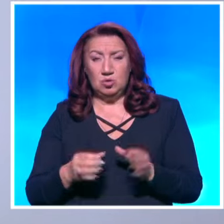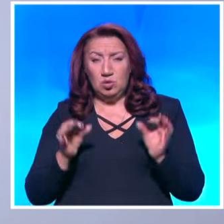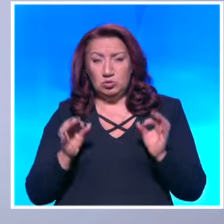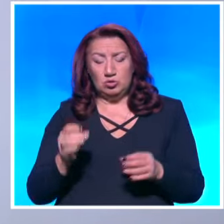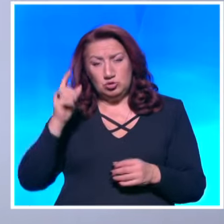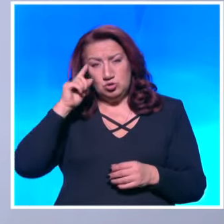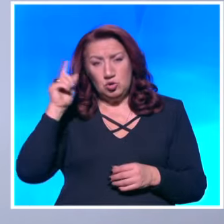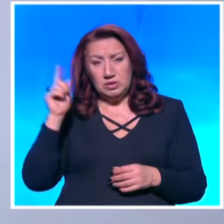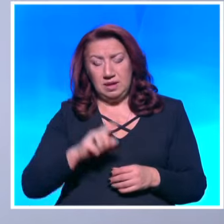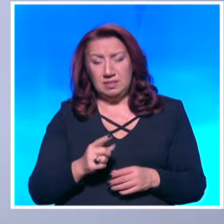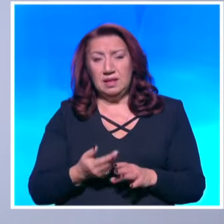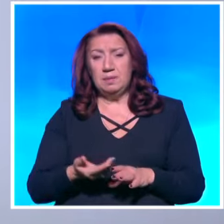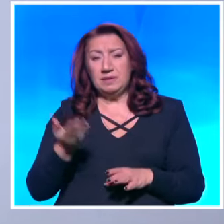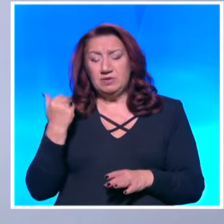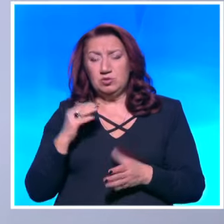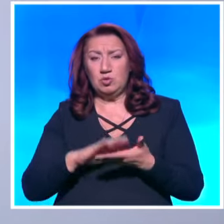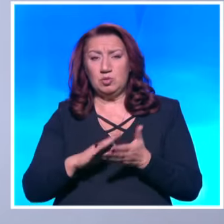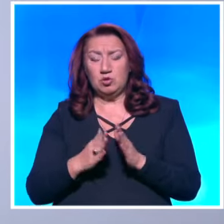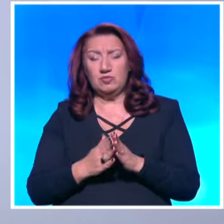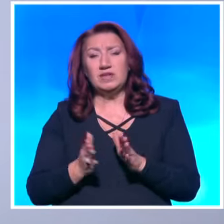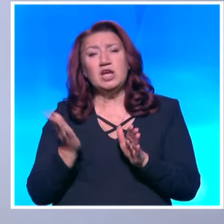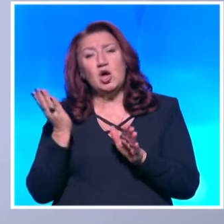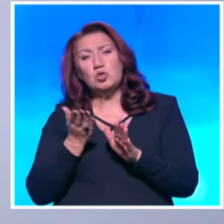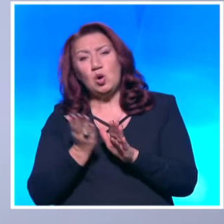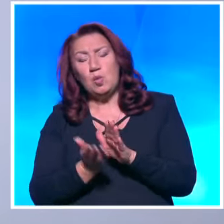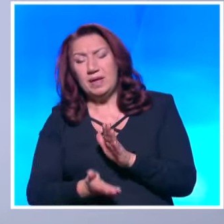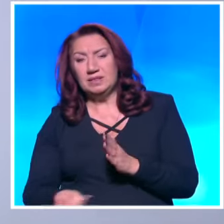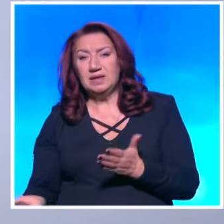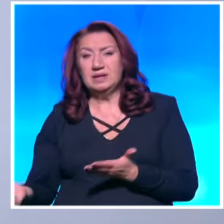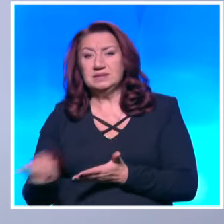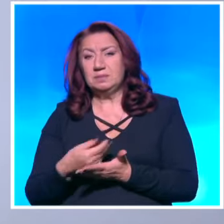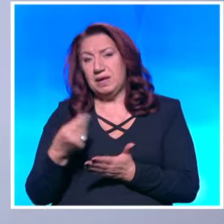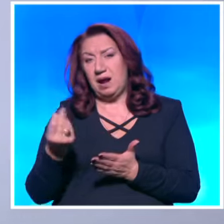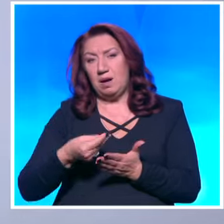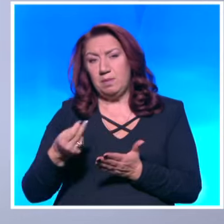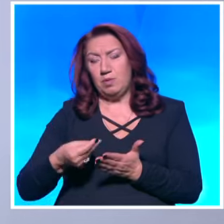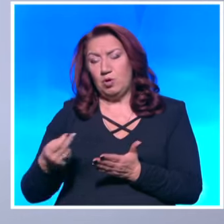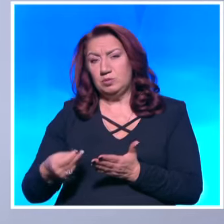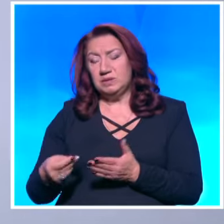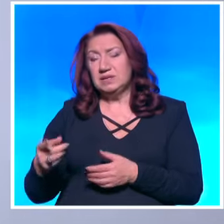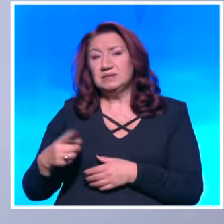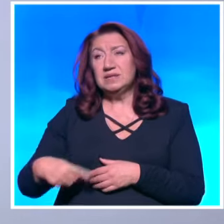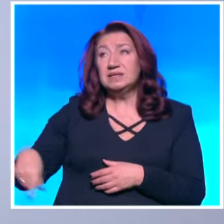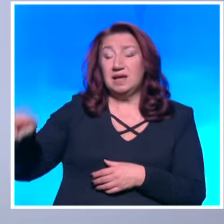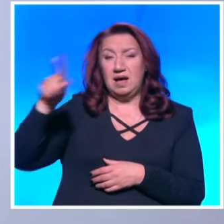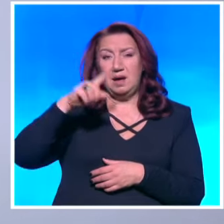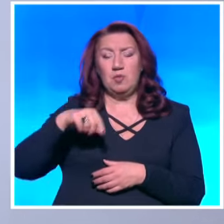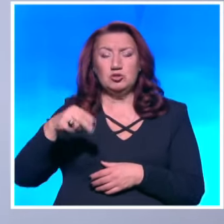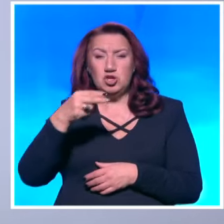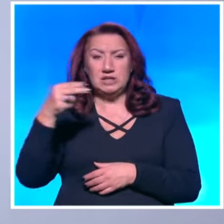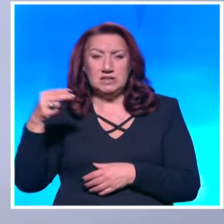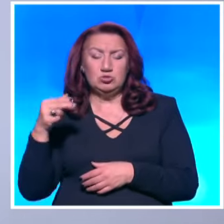подготвени документи да се съберат подписи за да може всички тези институции да се откажат от ползването на тези